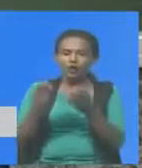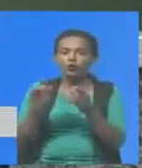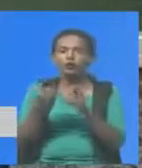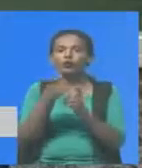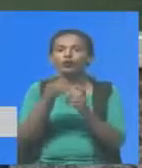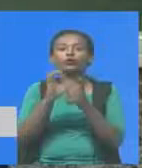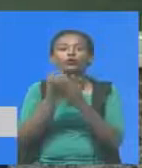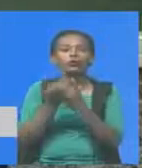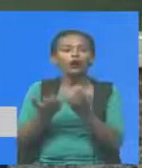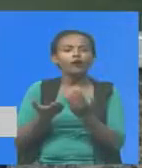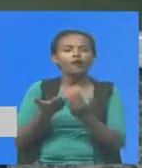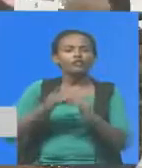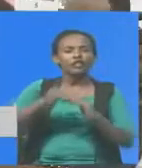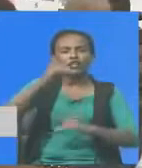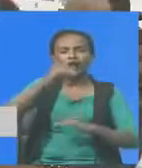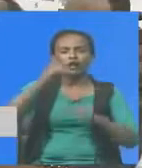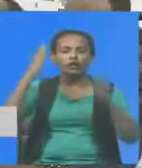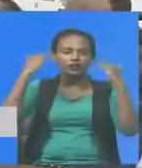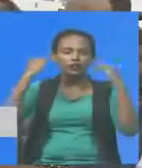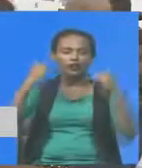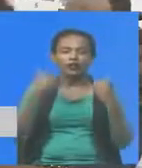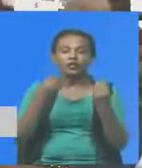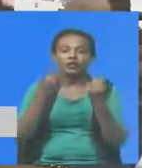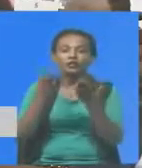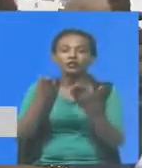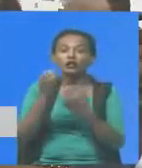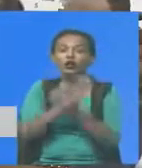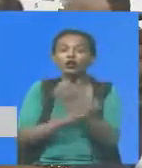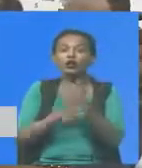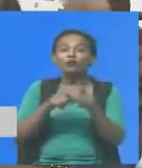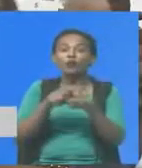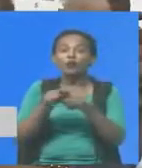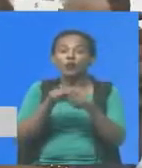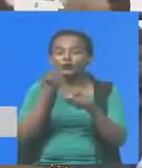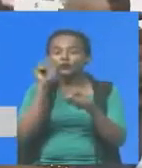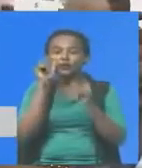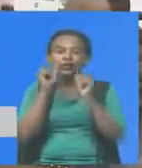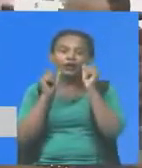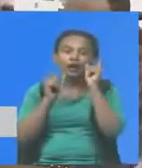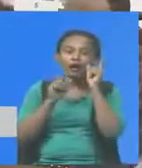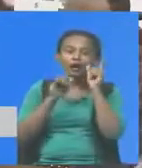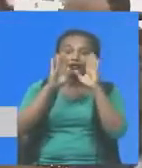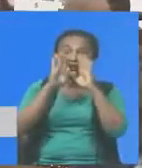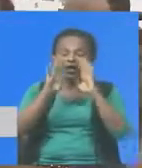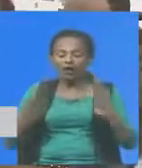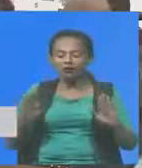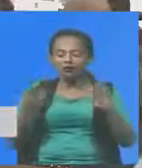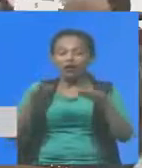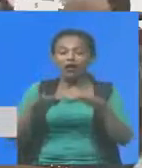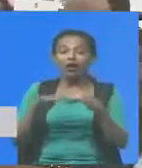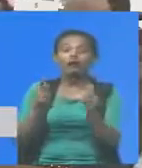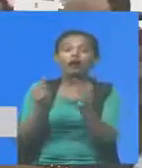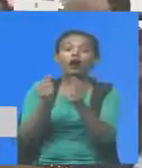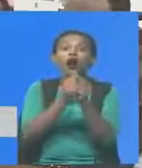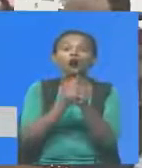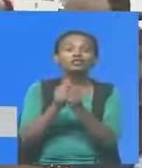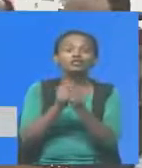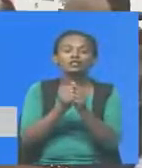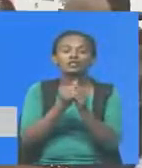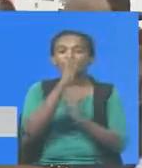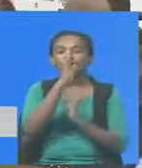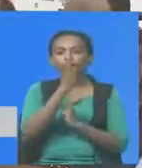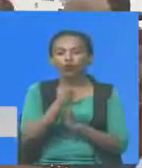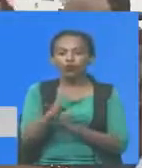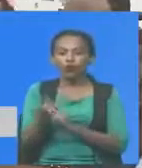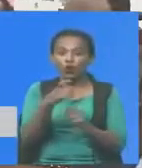ከፍተኛ ተስፋ የሚሰጥ ሀገራዊ መግባባት፣ መነቃቃት፣ ሰላም፣ መረጋጋትና አንድነት ተፈጥሯል።